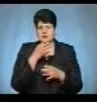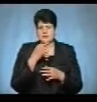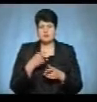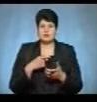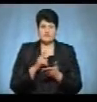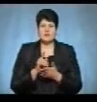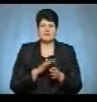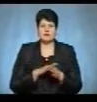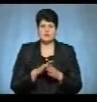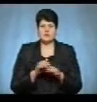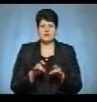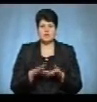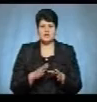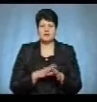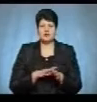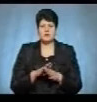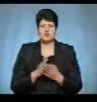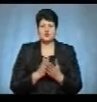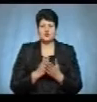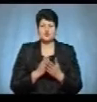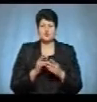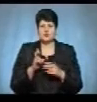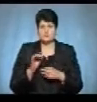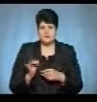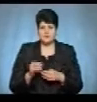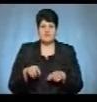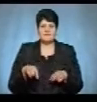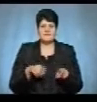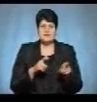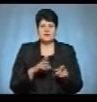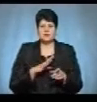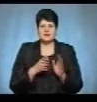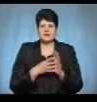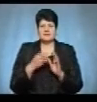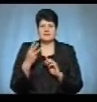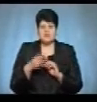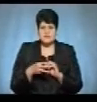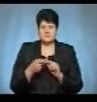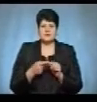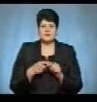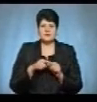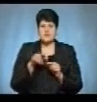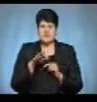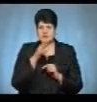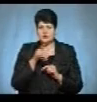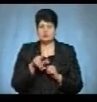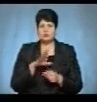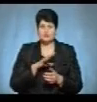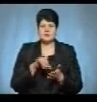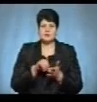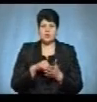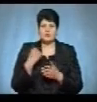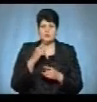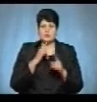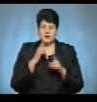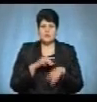виконати рішення виконавчої служби. Виселення аптеки запланували на 9:30. На цей час тут уже були представники обласної